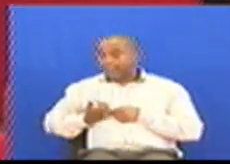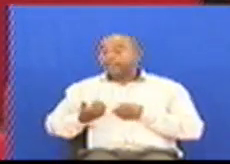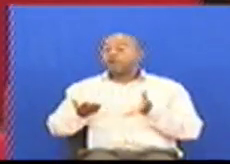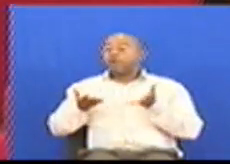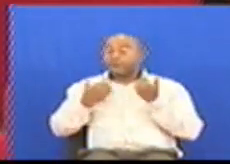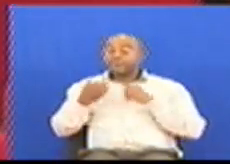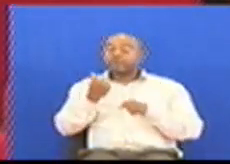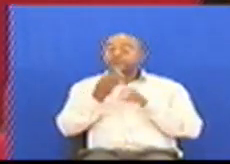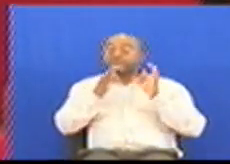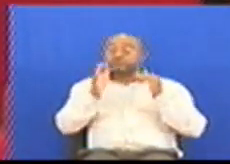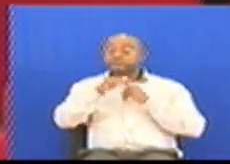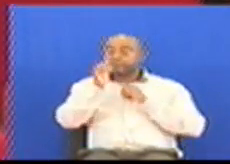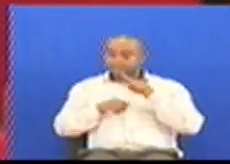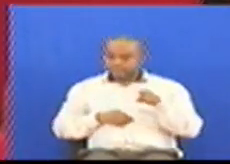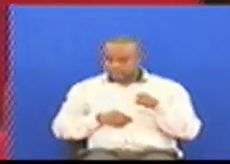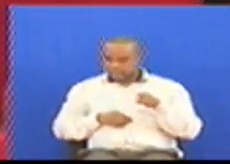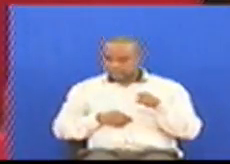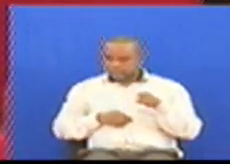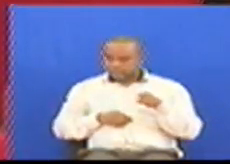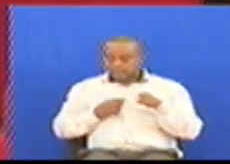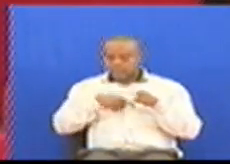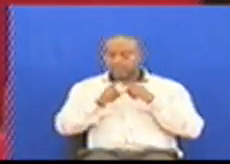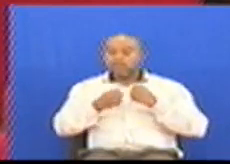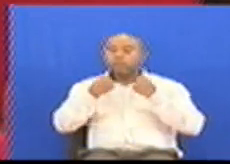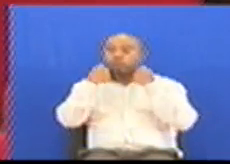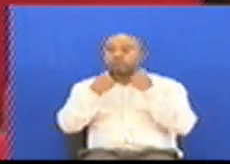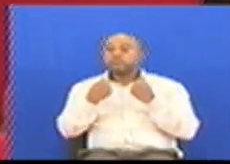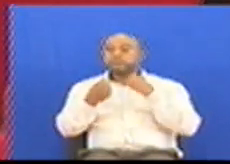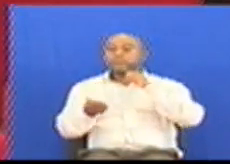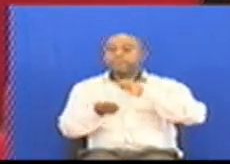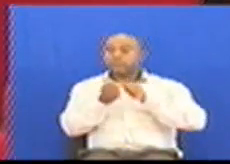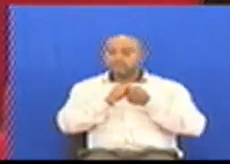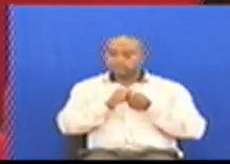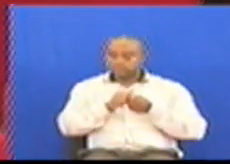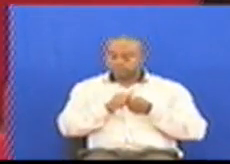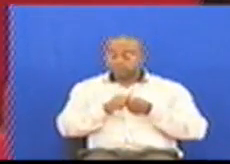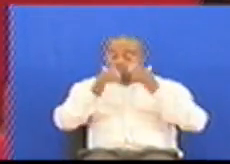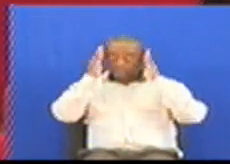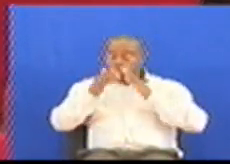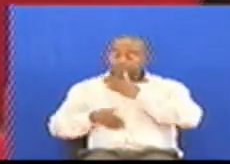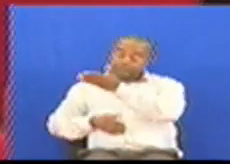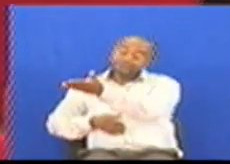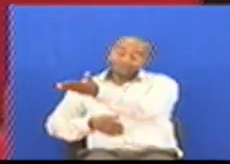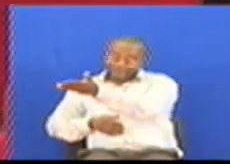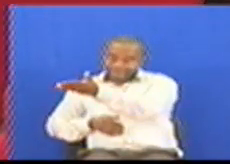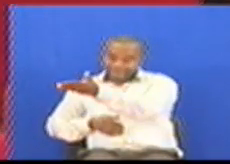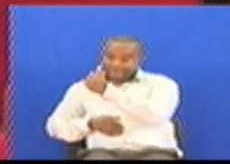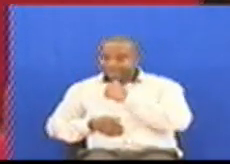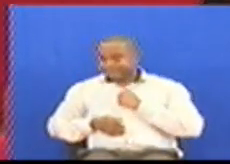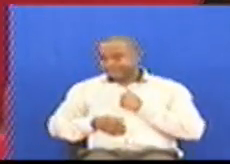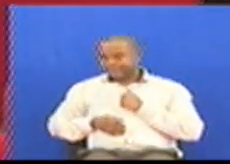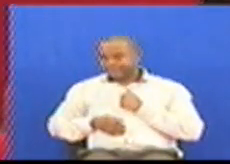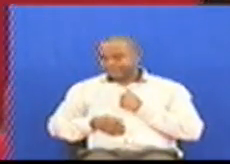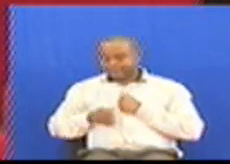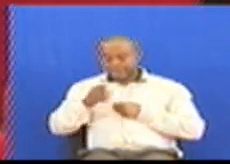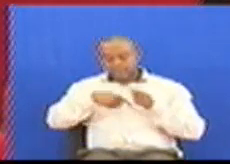kufanya vizuri katika ujasiriamali. Mheshimiwa Naibu Spika, katika